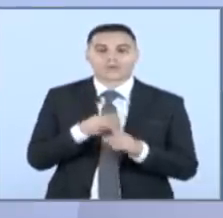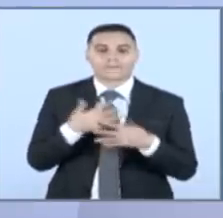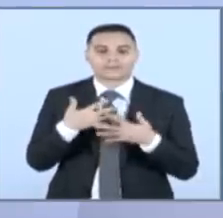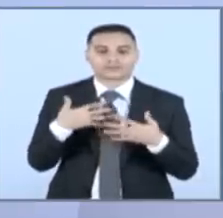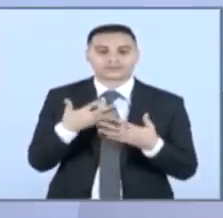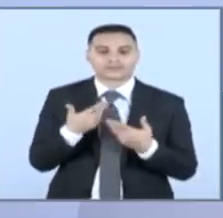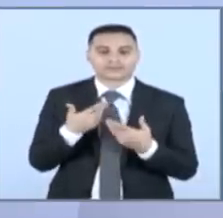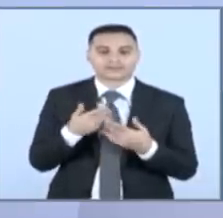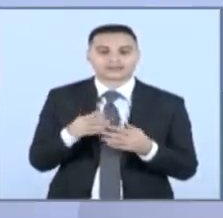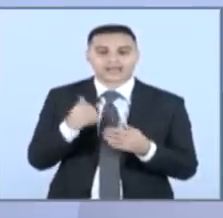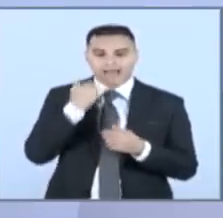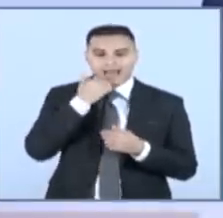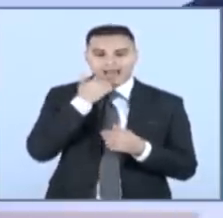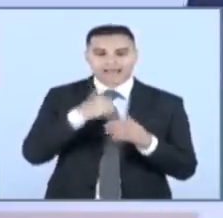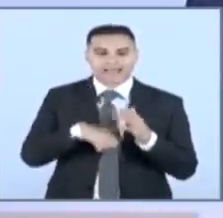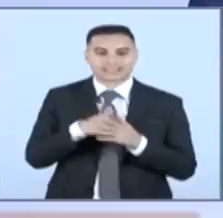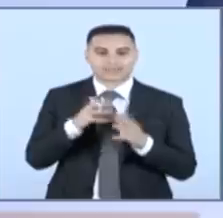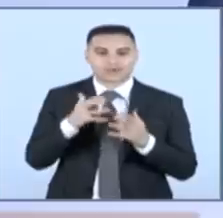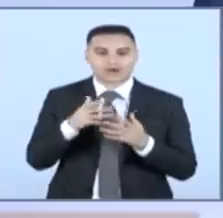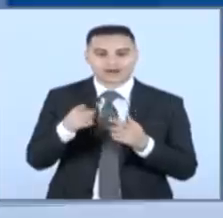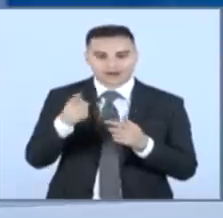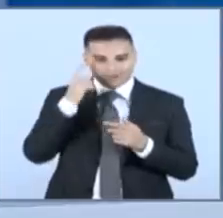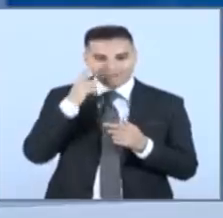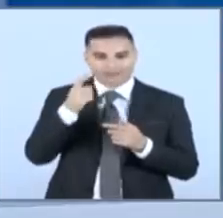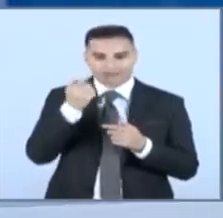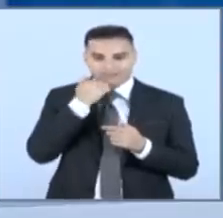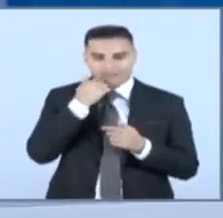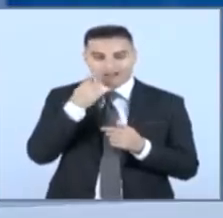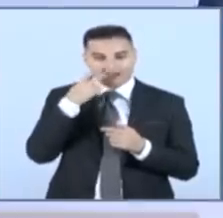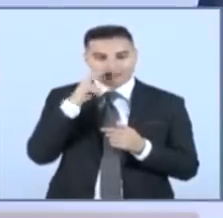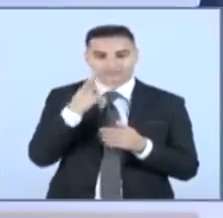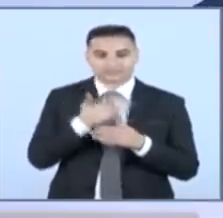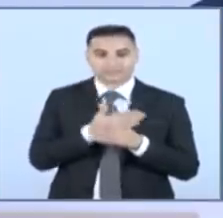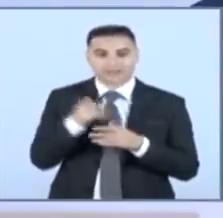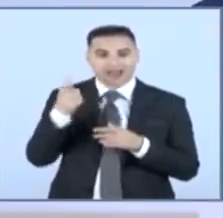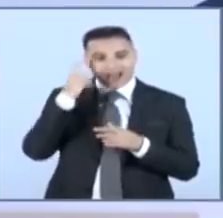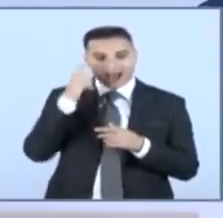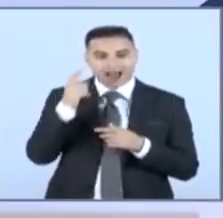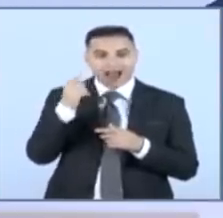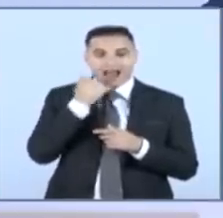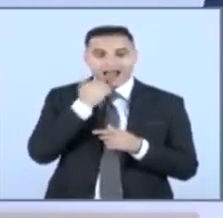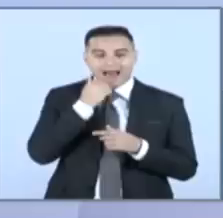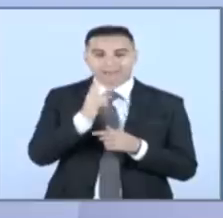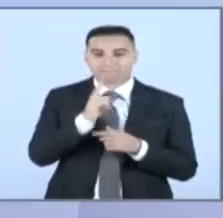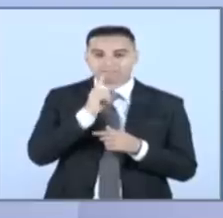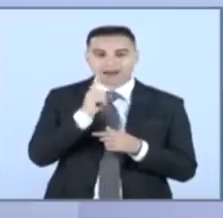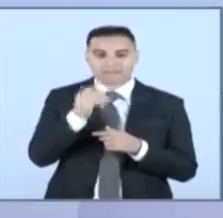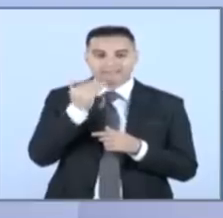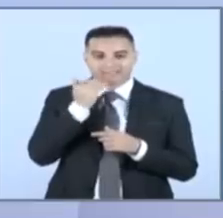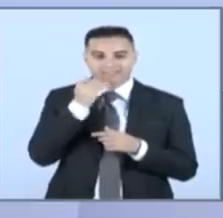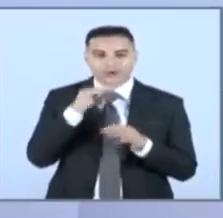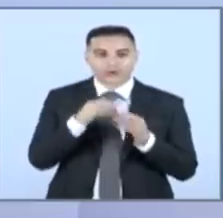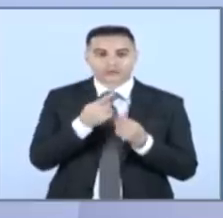ايه؟ ان الاهلي يكسب او ياخد بطوله. عايز اقول لك حاجه، انت اللي غلطان. ليه؟ لان هي اهلاويه صرف. لا لا